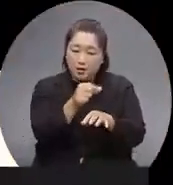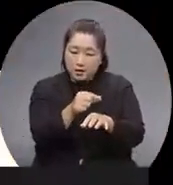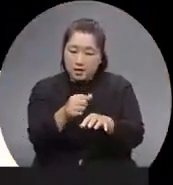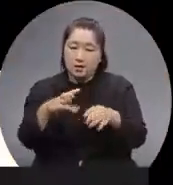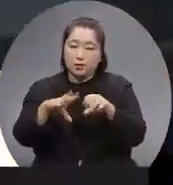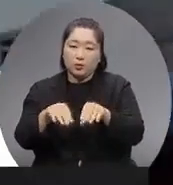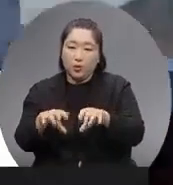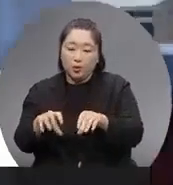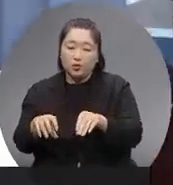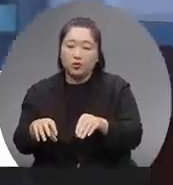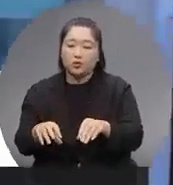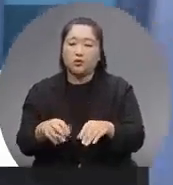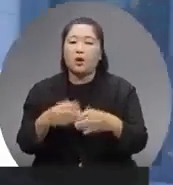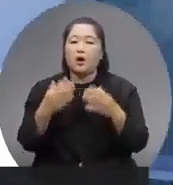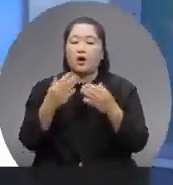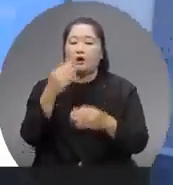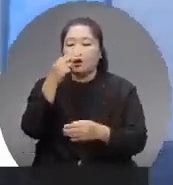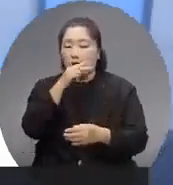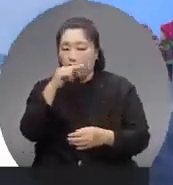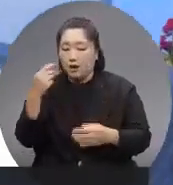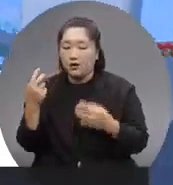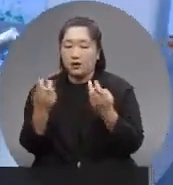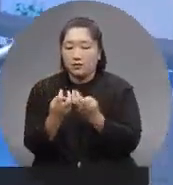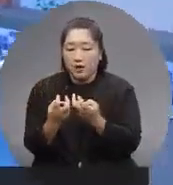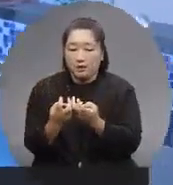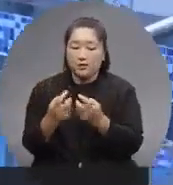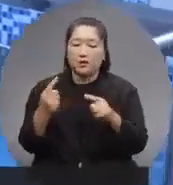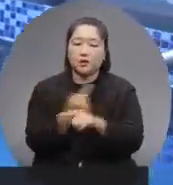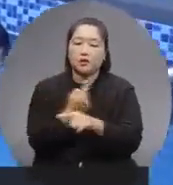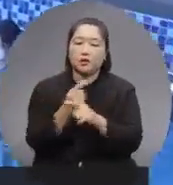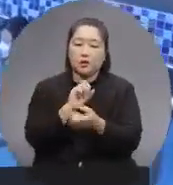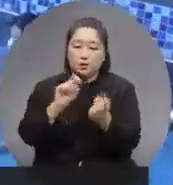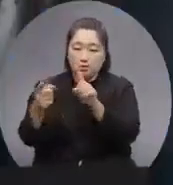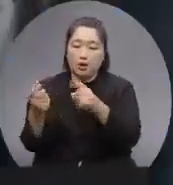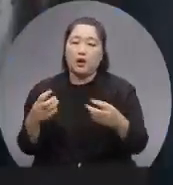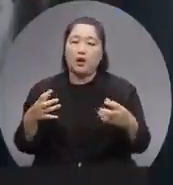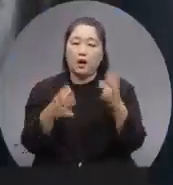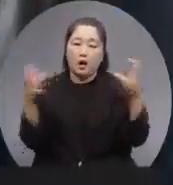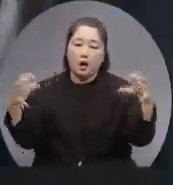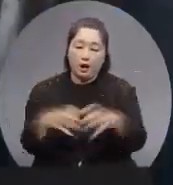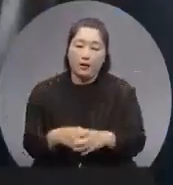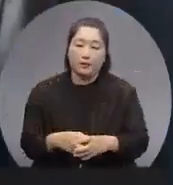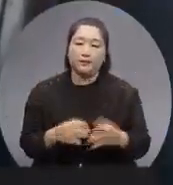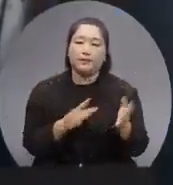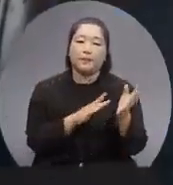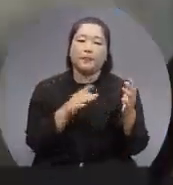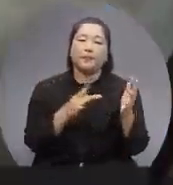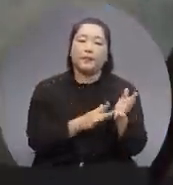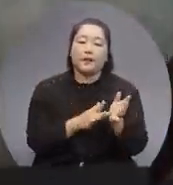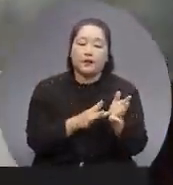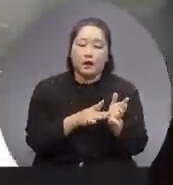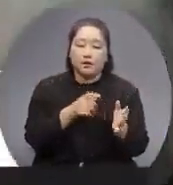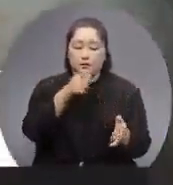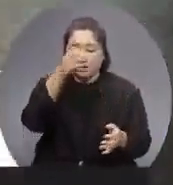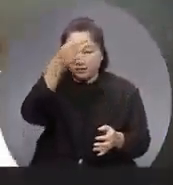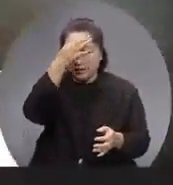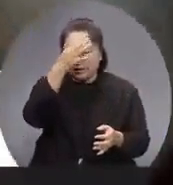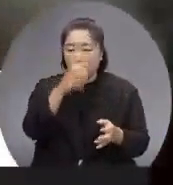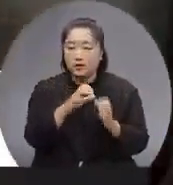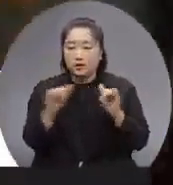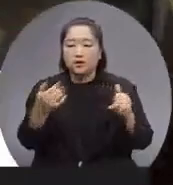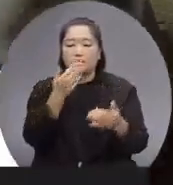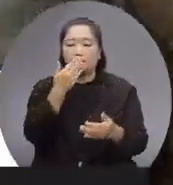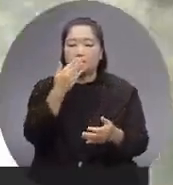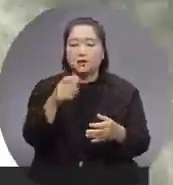도수, 숨명상, 아로마 요법 등 치유 재활도 병행하고 있습니다. 특히 약선 명인의 음식을 비롯해